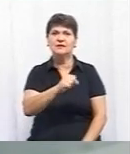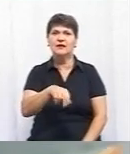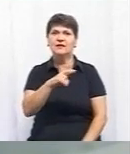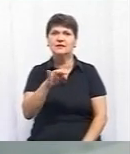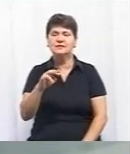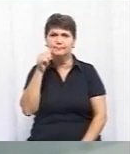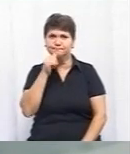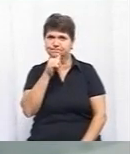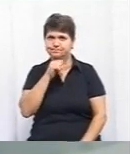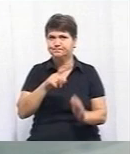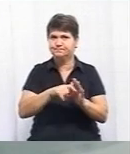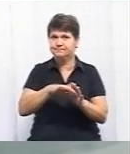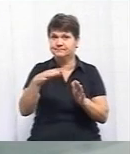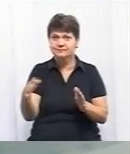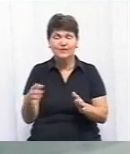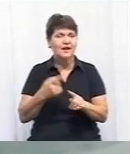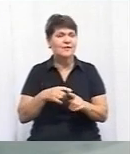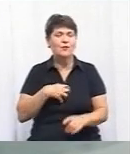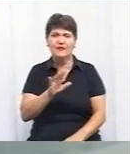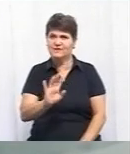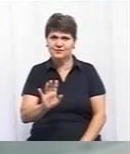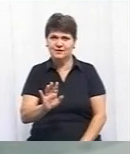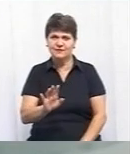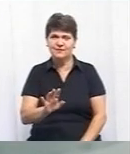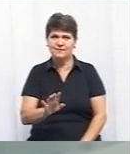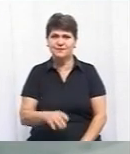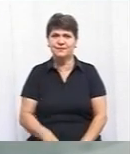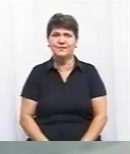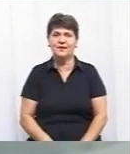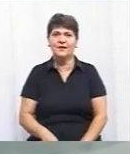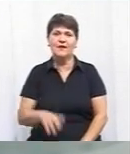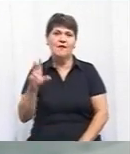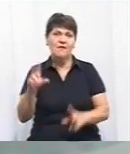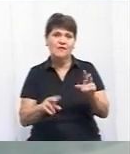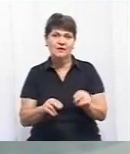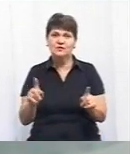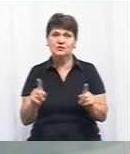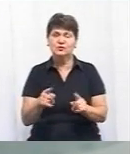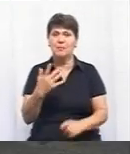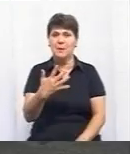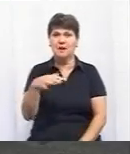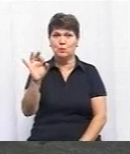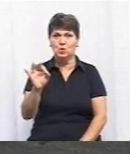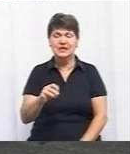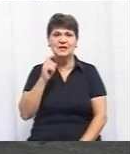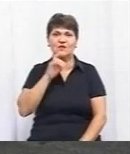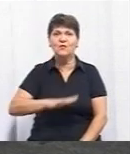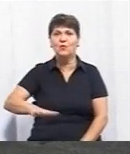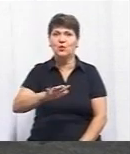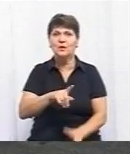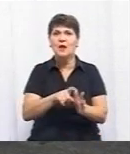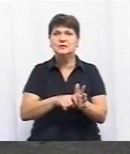стихійне сміттєзвалище, да неважливо, воно просто десь осідає. Вважається, що тільки 5% в Україні цього